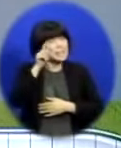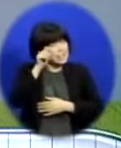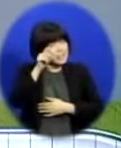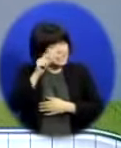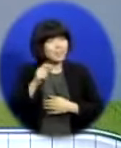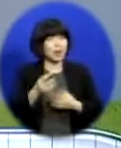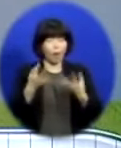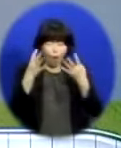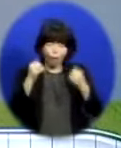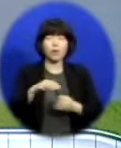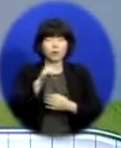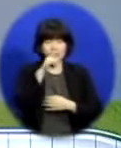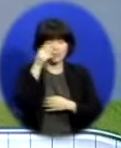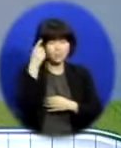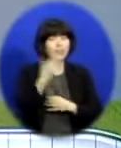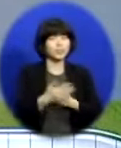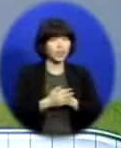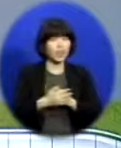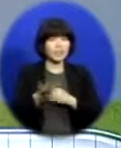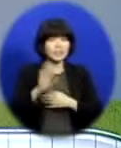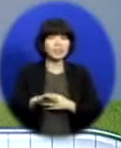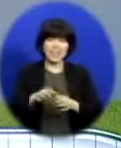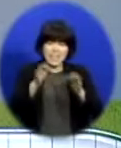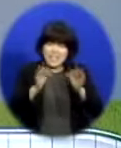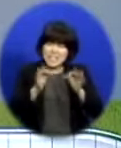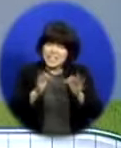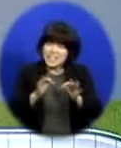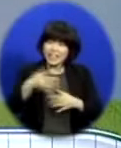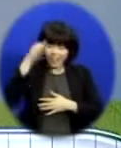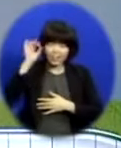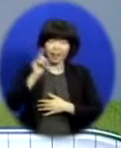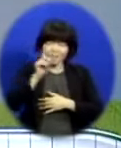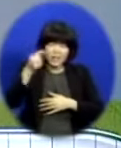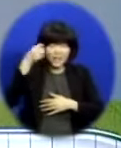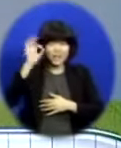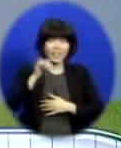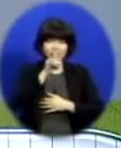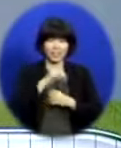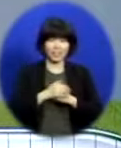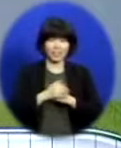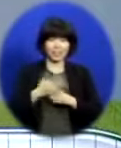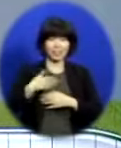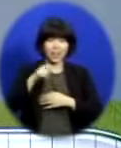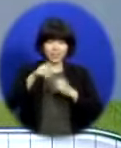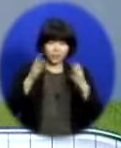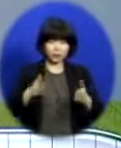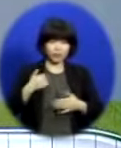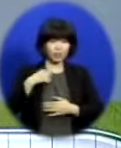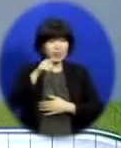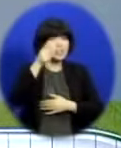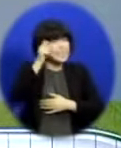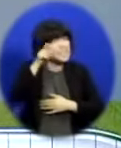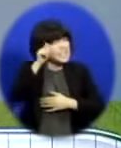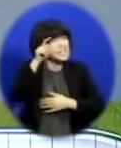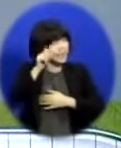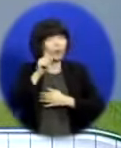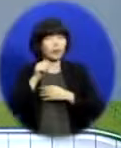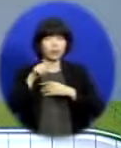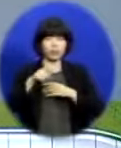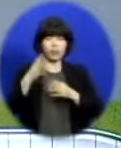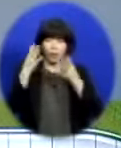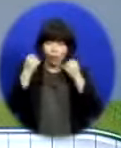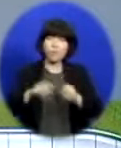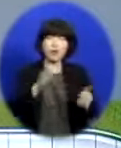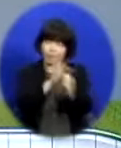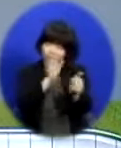했는 줄 알아 그런데 너는 이제서야 깨닫네 나는 그동안 너희가 얼마나 눈짓을 하고 내가 얼마나 너를